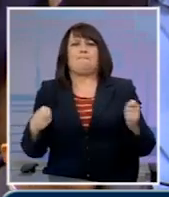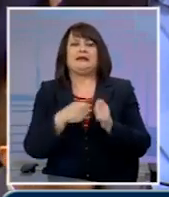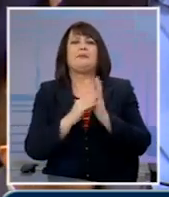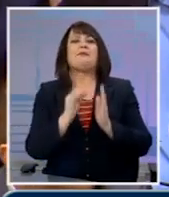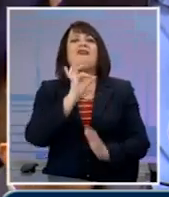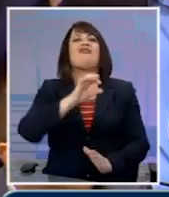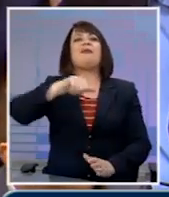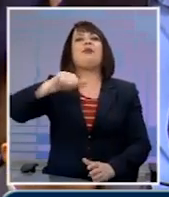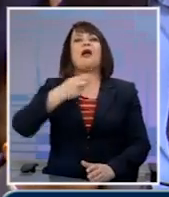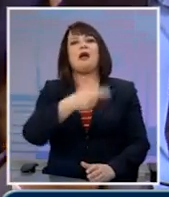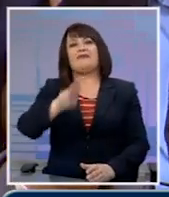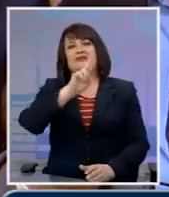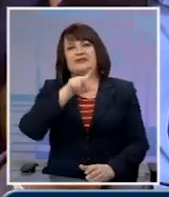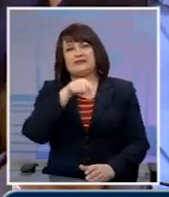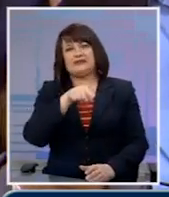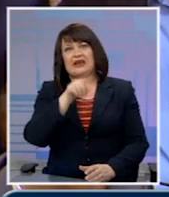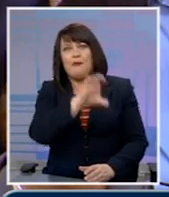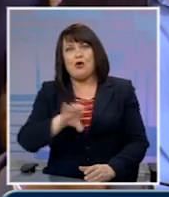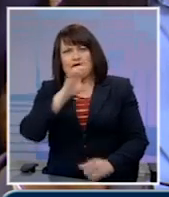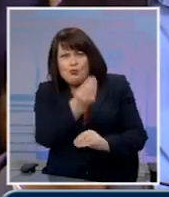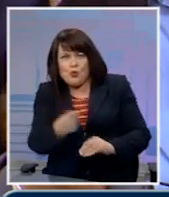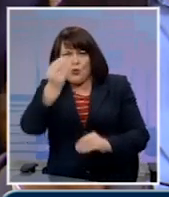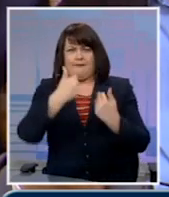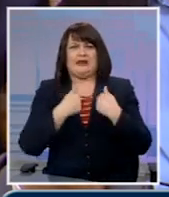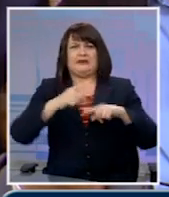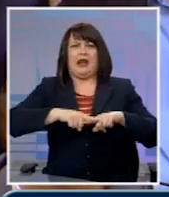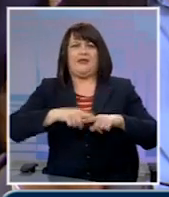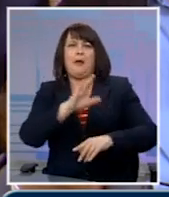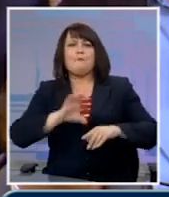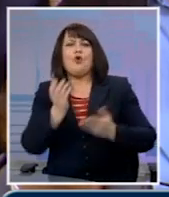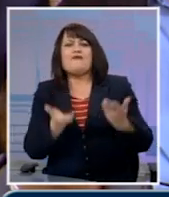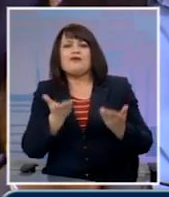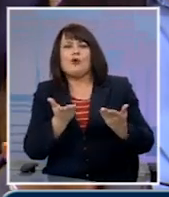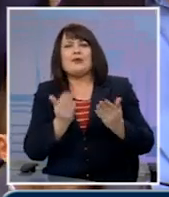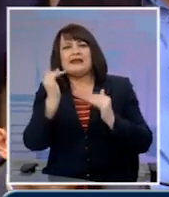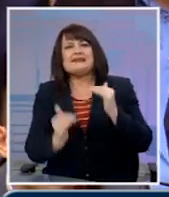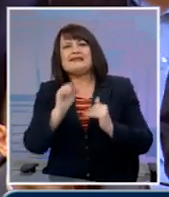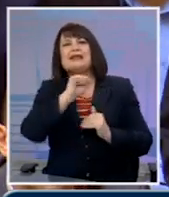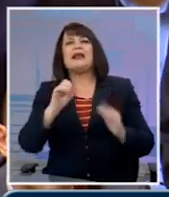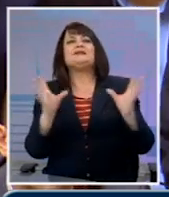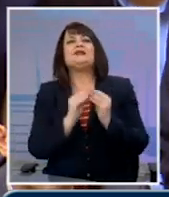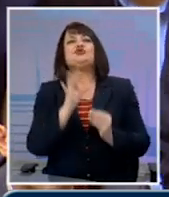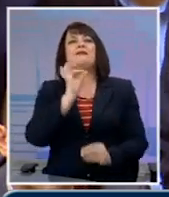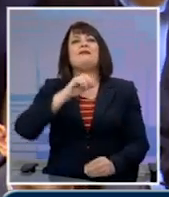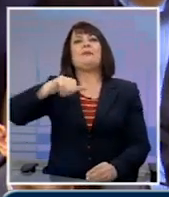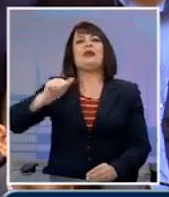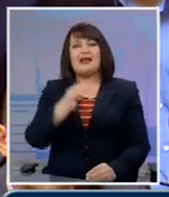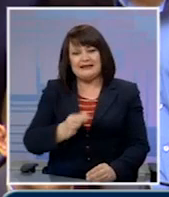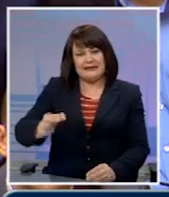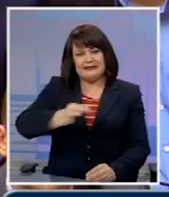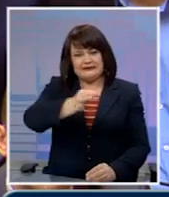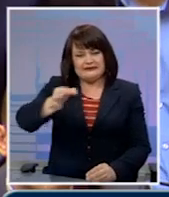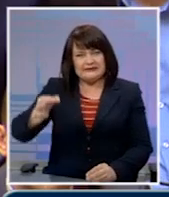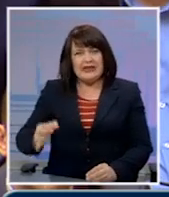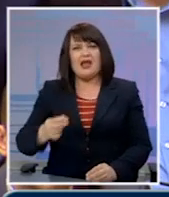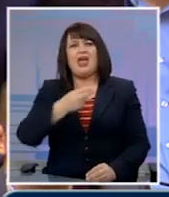φπα είναι ο μεγαλύτερος της ευρώπης και επίσης η μειωμένοι συντελεστές ε φπα στα νησιά μας στη